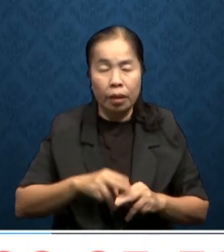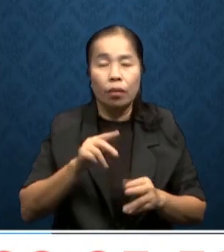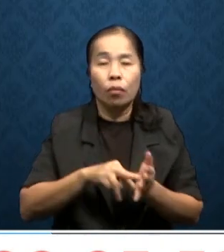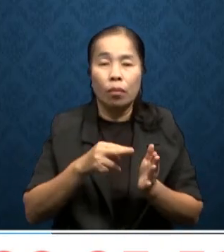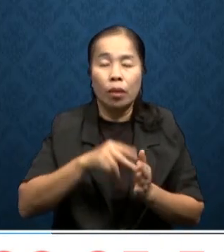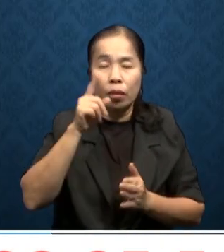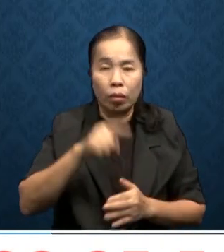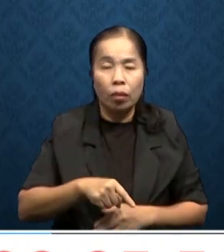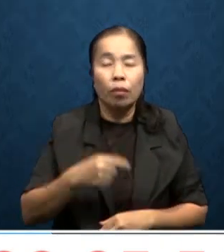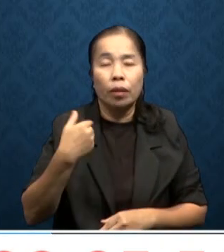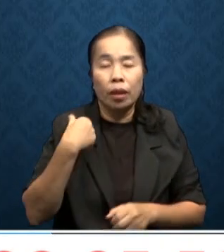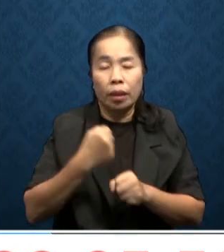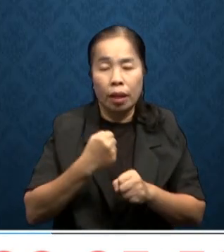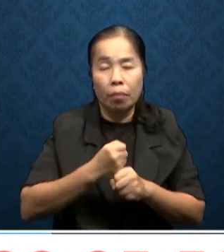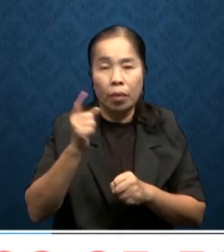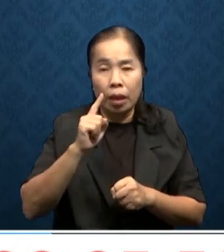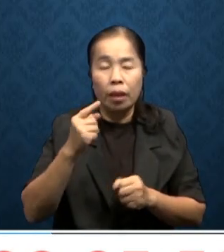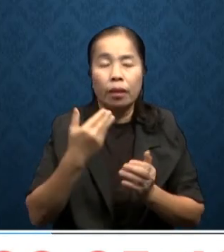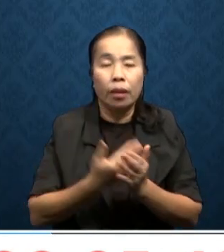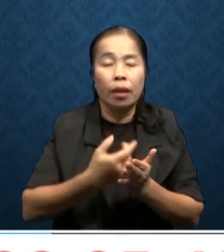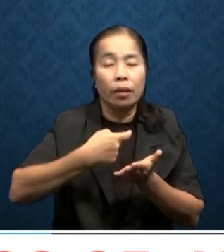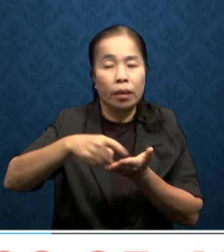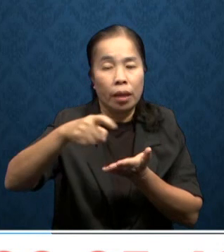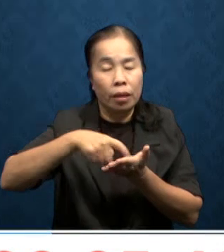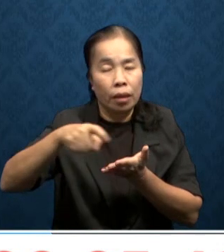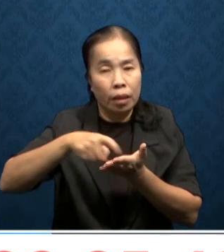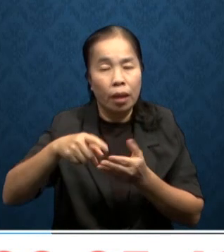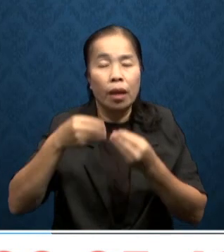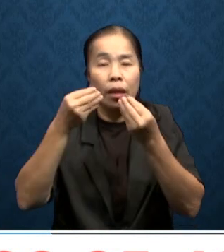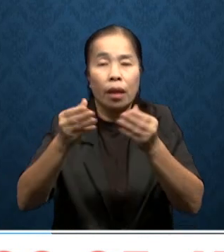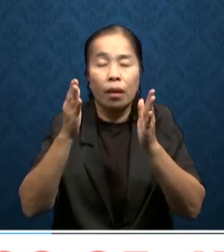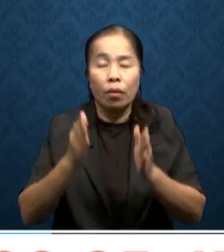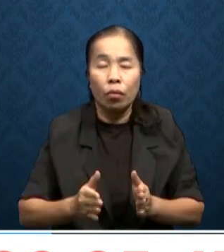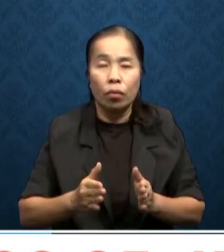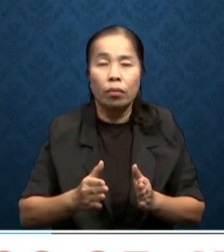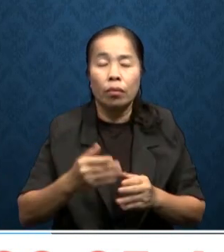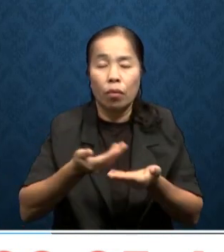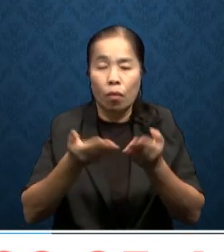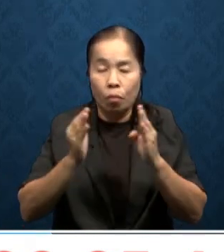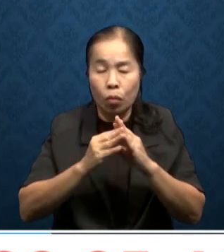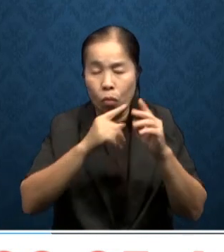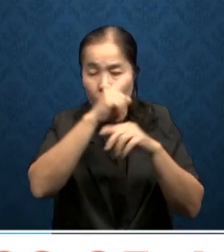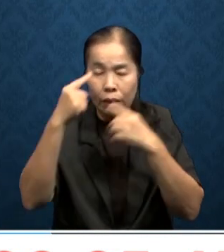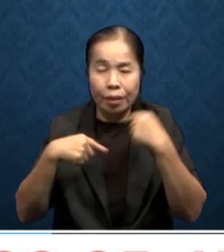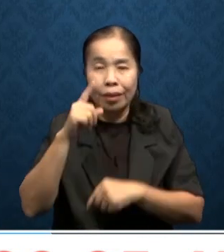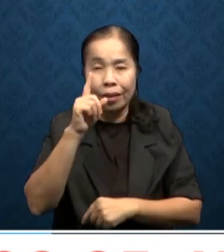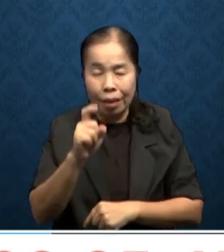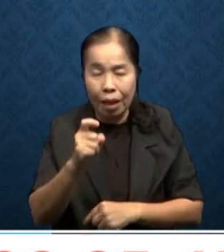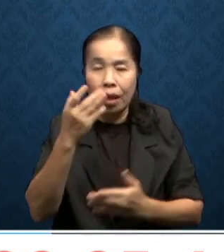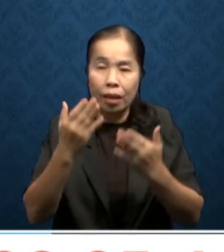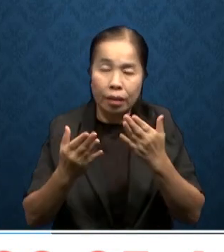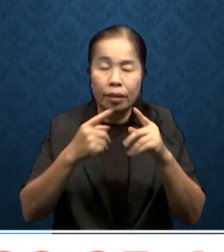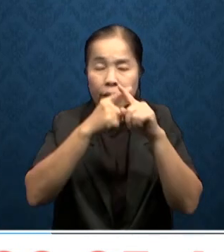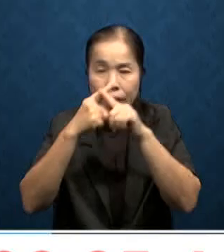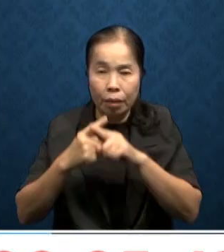บครัวผู้เสียชีวิตและผู้บาgaryเจ็ในเรื่องการปคันภายแลกบรุติได้ที่จังหวัด Outhay Thai Th